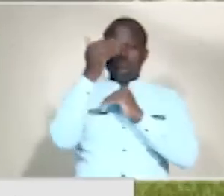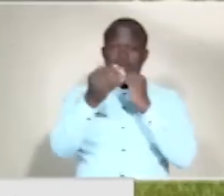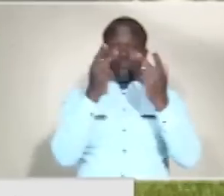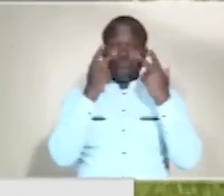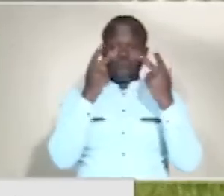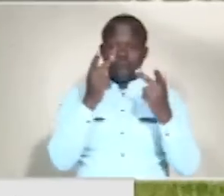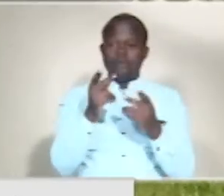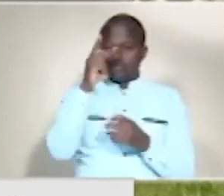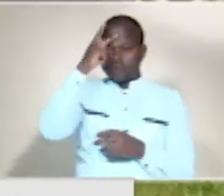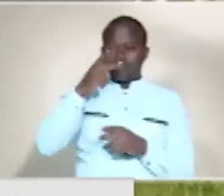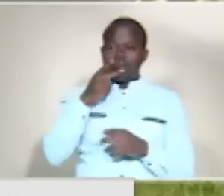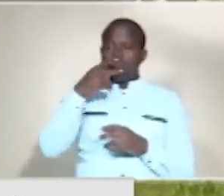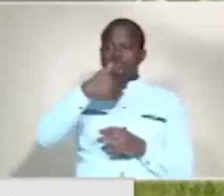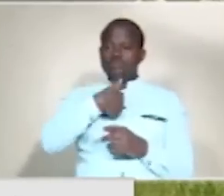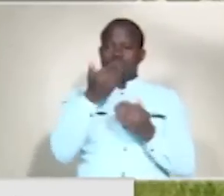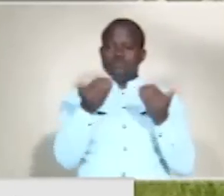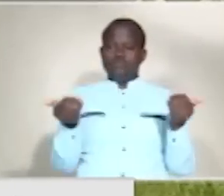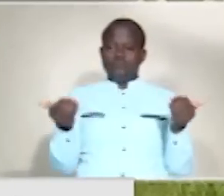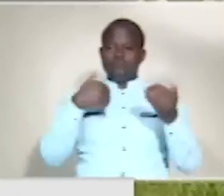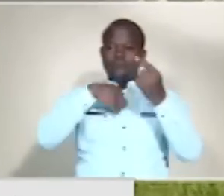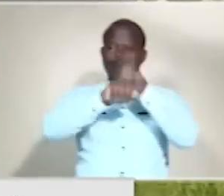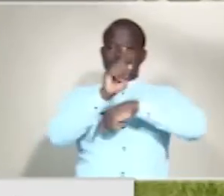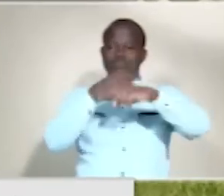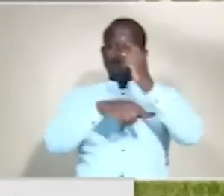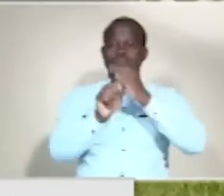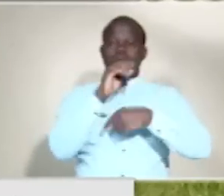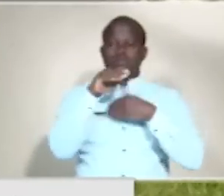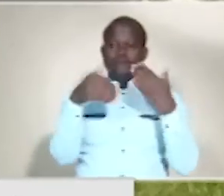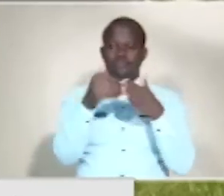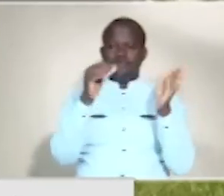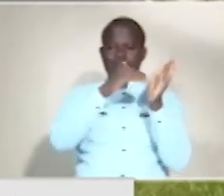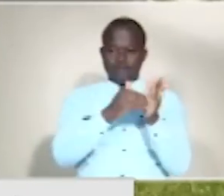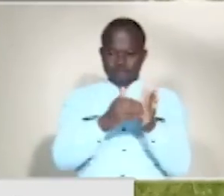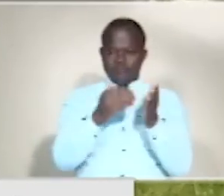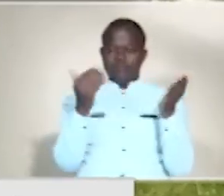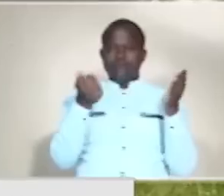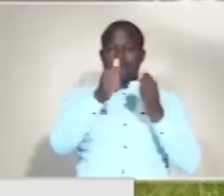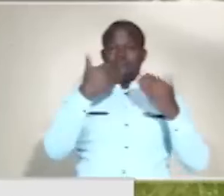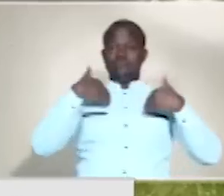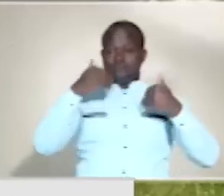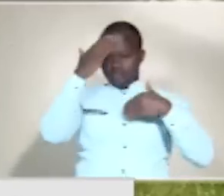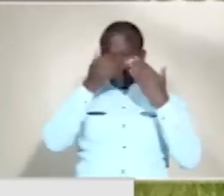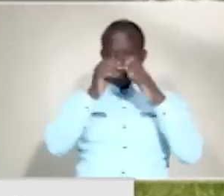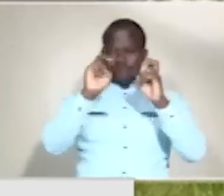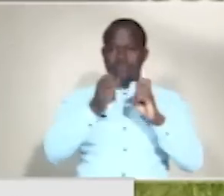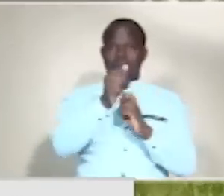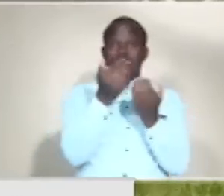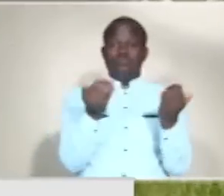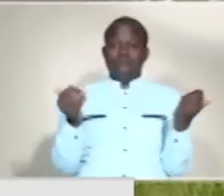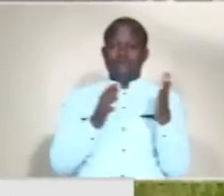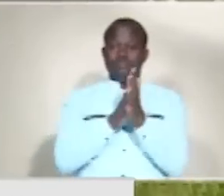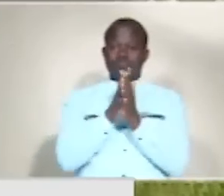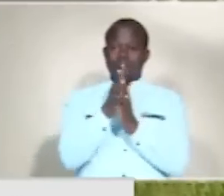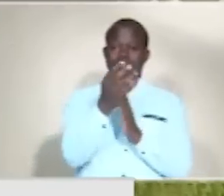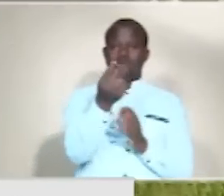noneho n'ababyeyi bafite abo bana bafite ubumuga mbese ubwo buzima bwo kugira abo bana bibatwara